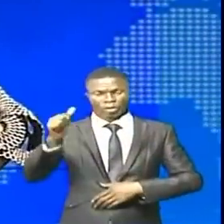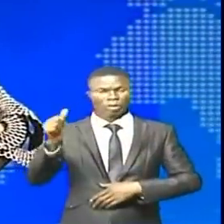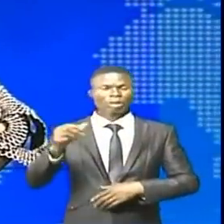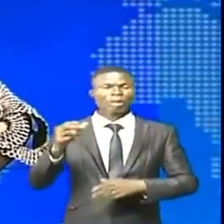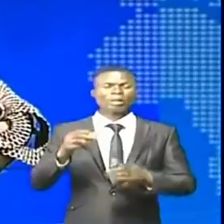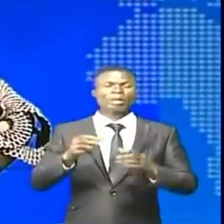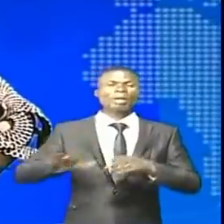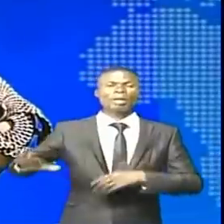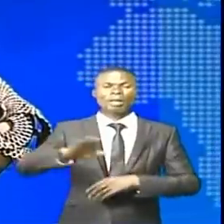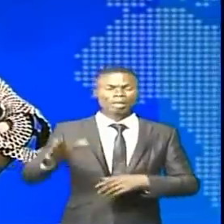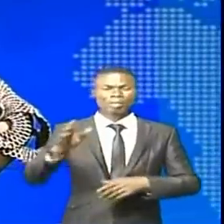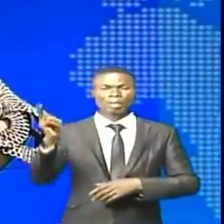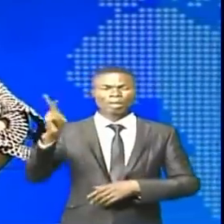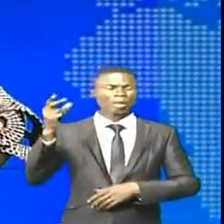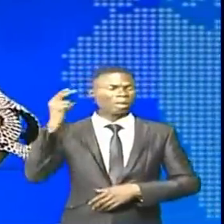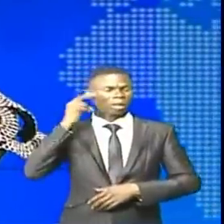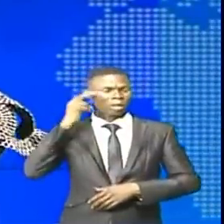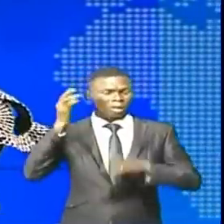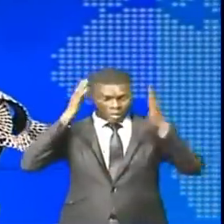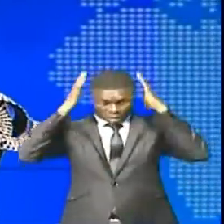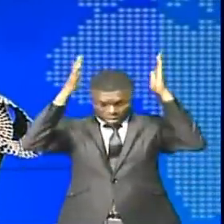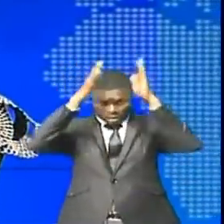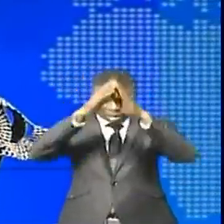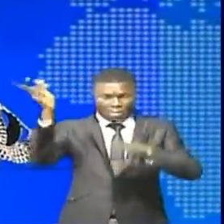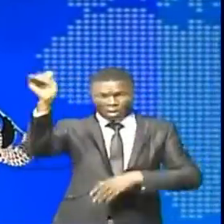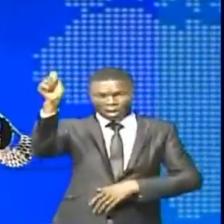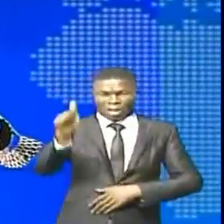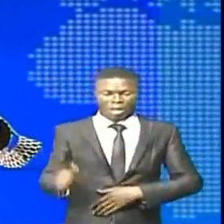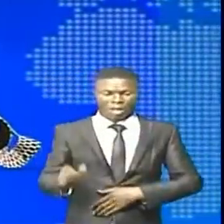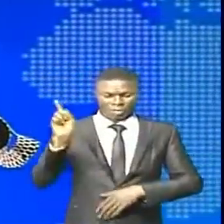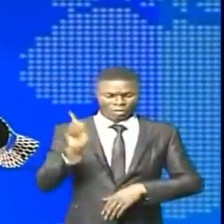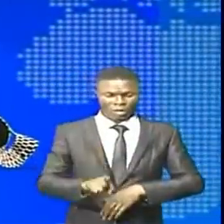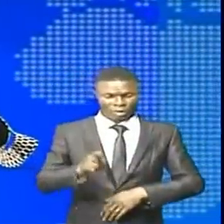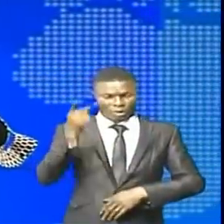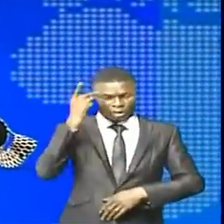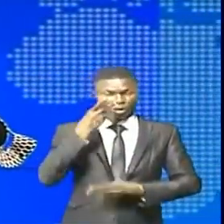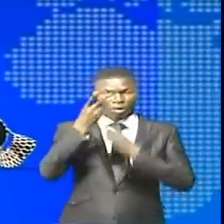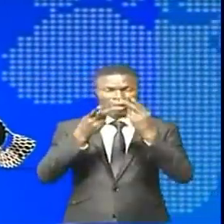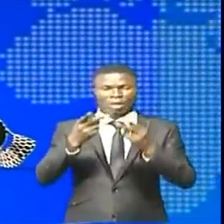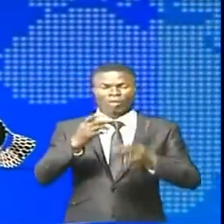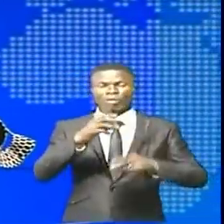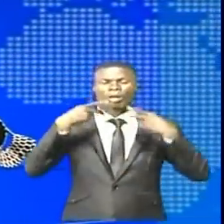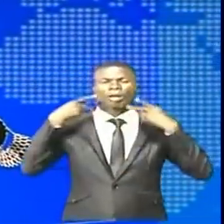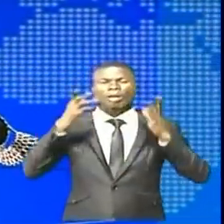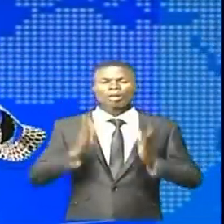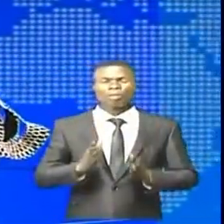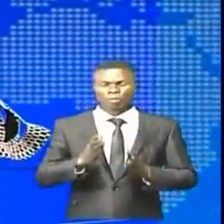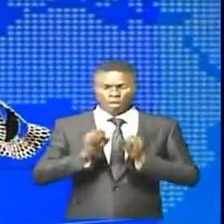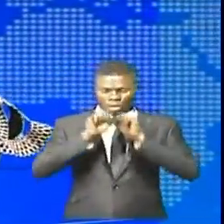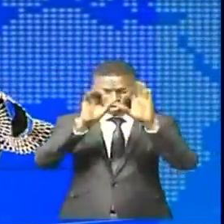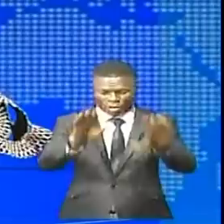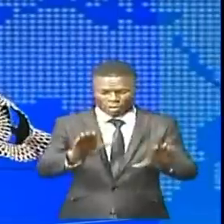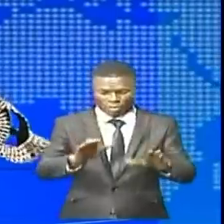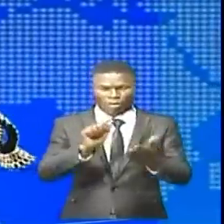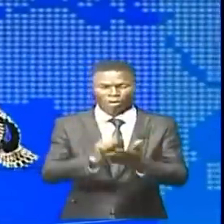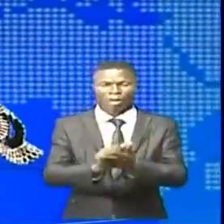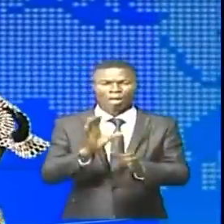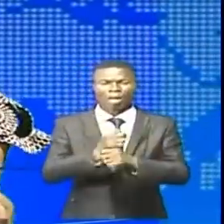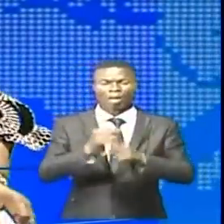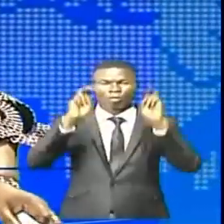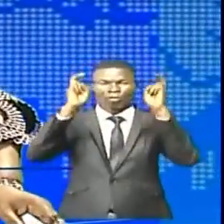pape d'alexandrie et de toute l'afrique est arrivé à kinshasa en visite pastorale il procédera à cette intronisation voilà pour les